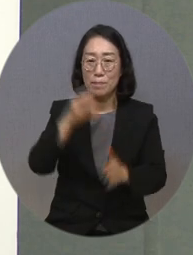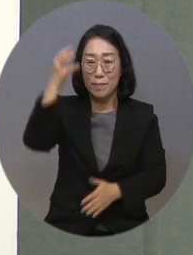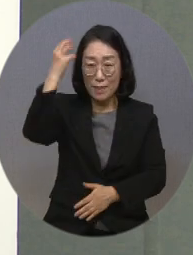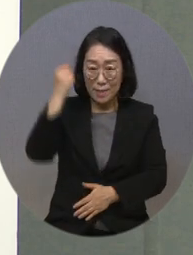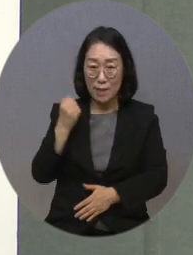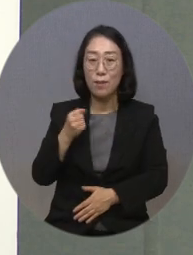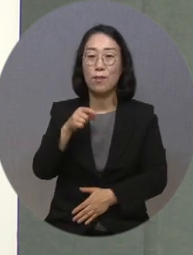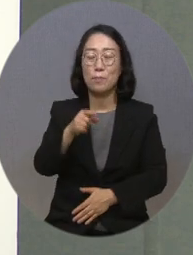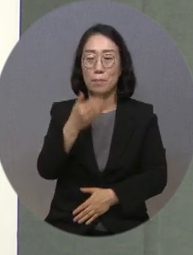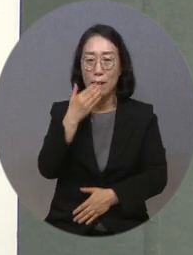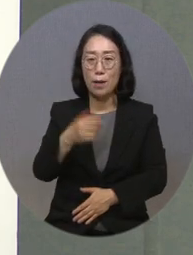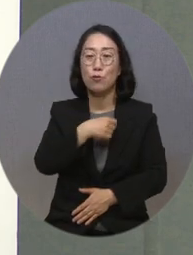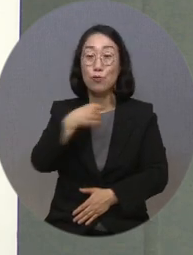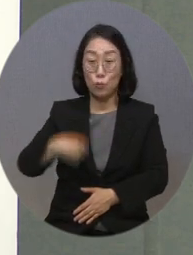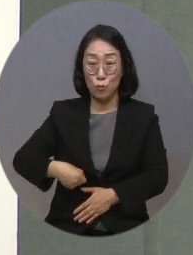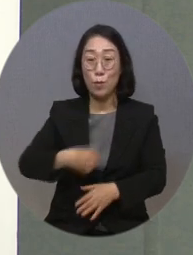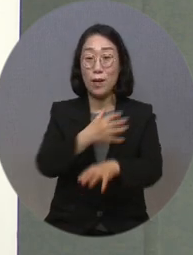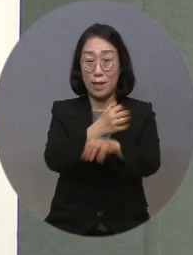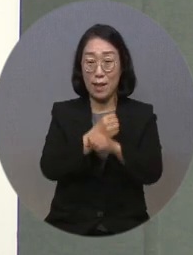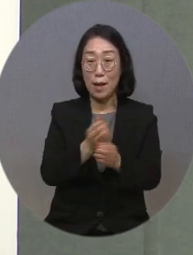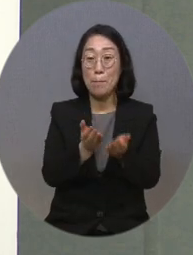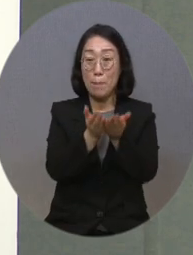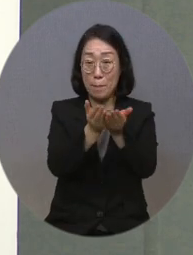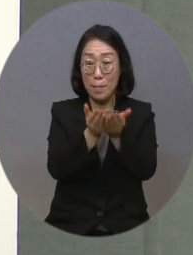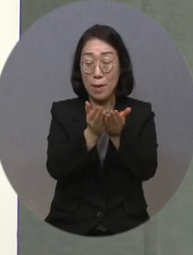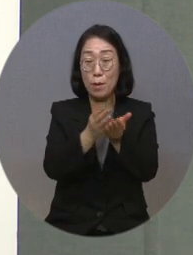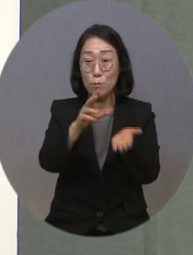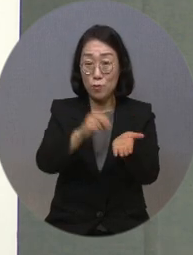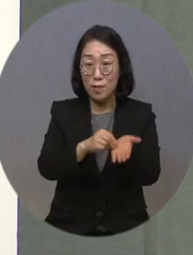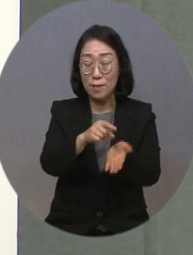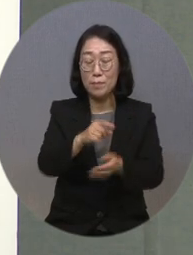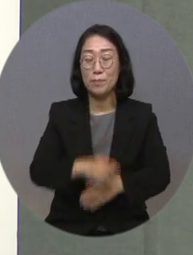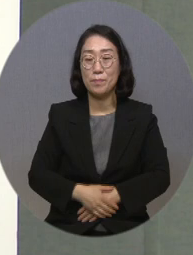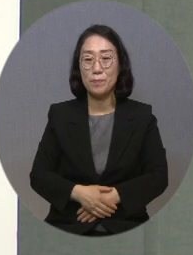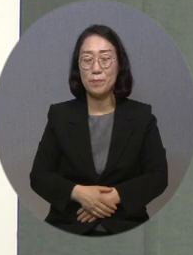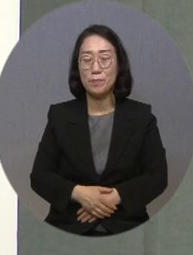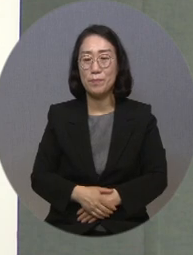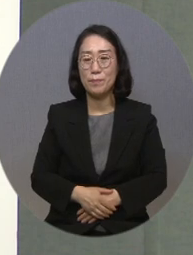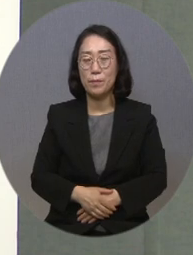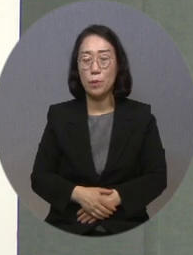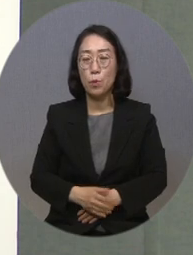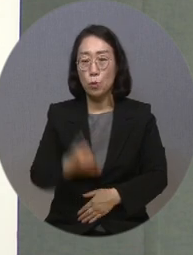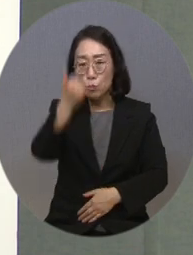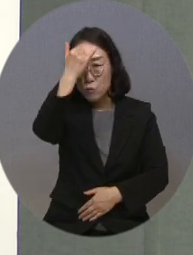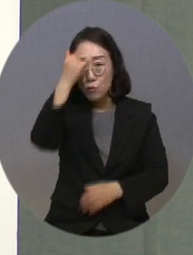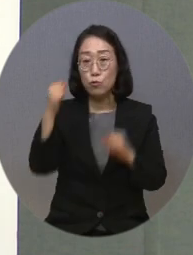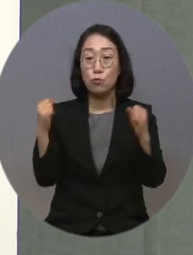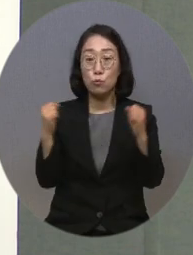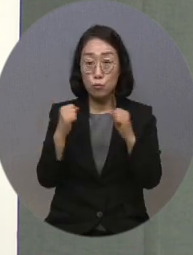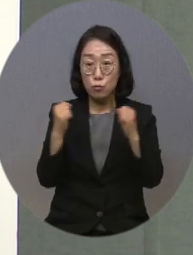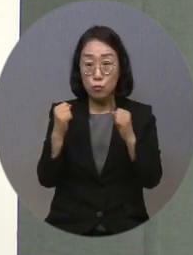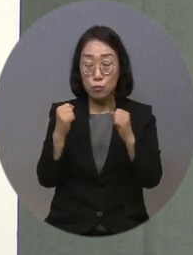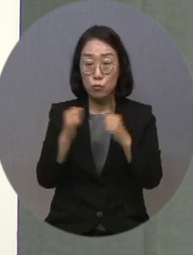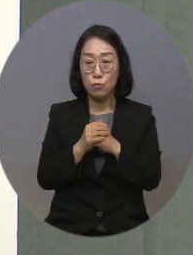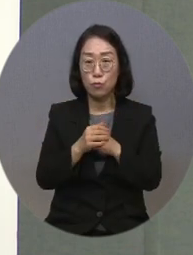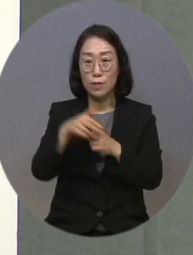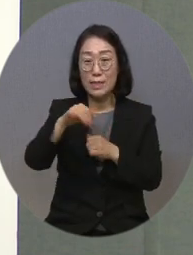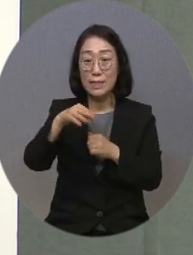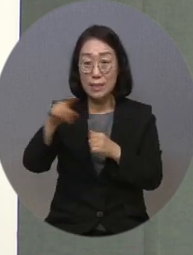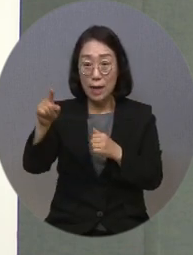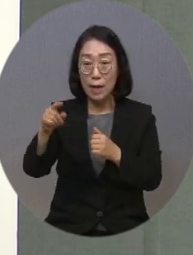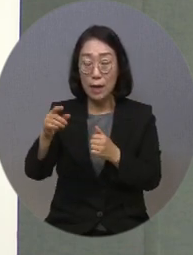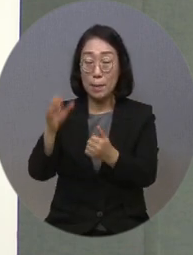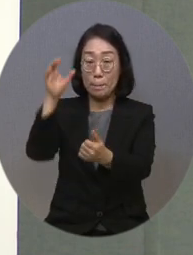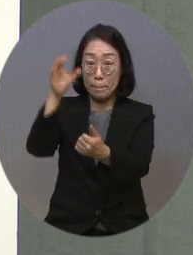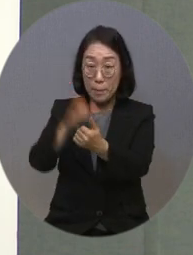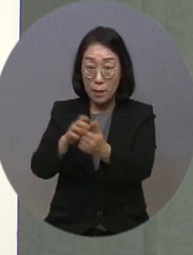봐야겠죠. 네, 그렇습니다. 아. 네. 그리고 이제 충북 지사로 계실 때에 네. 굉장히